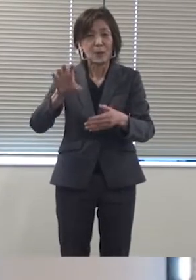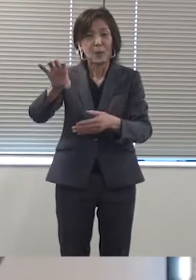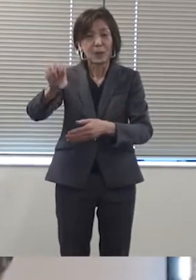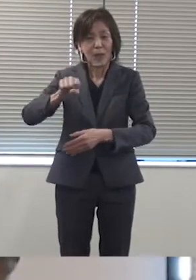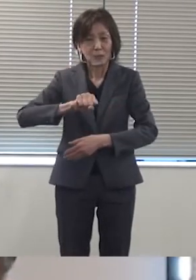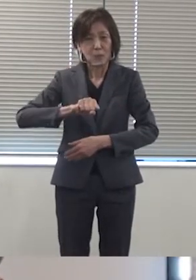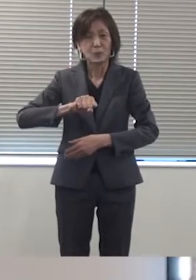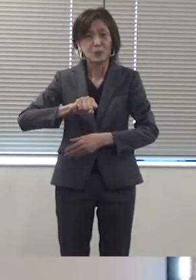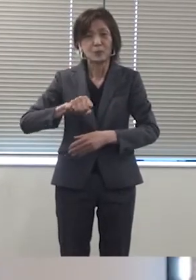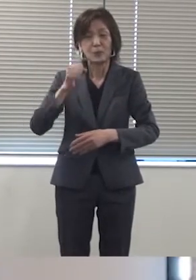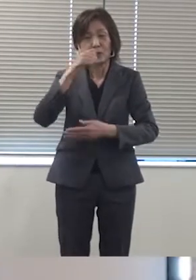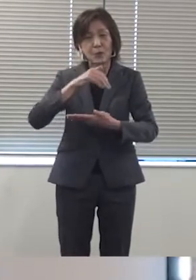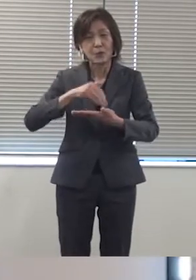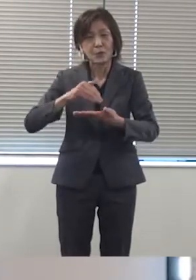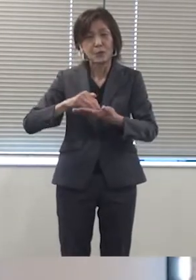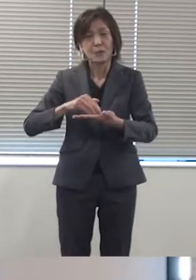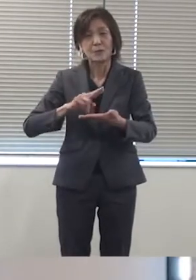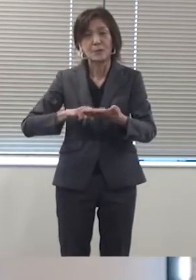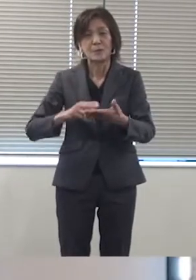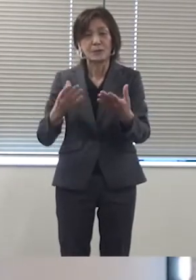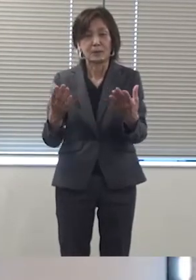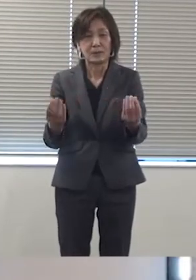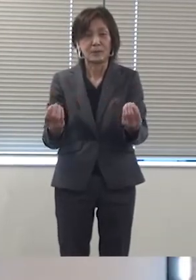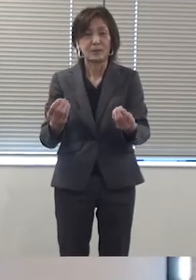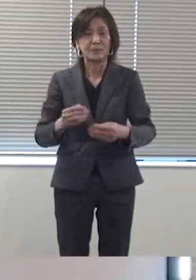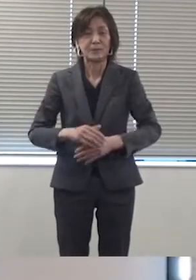ております。で、ちょっと飛びますが、